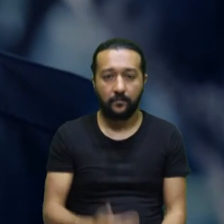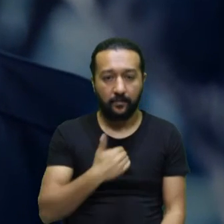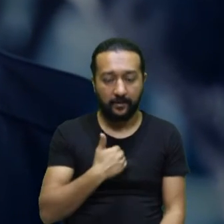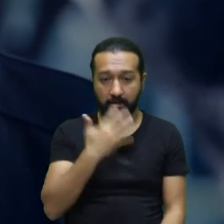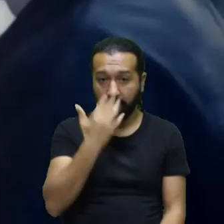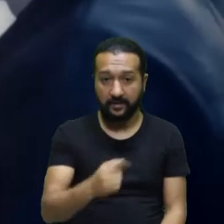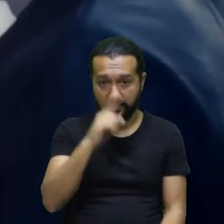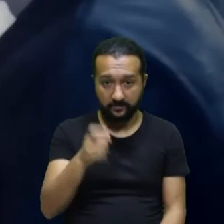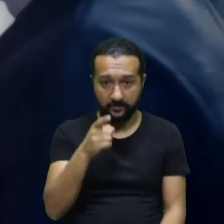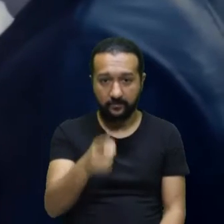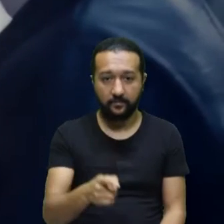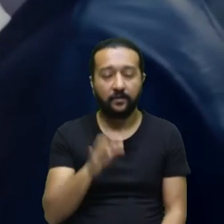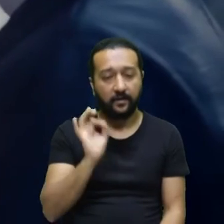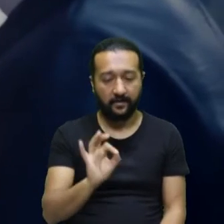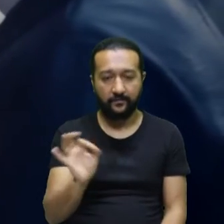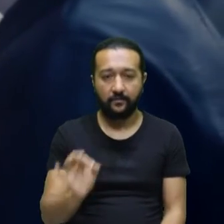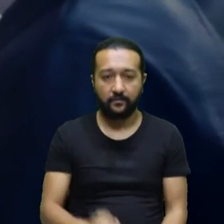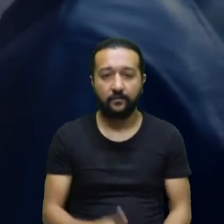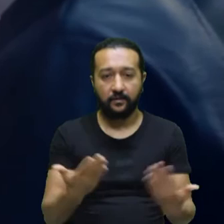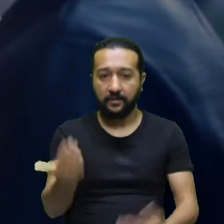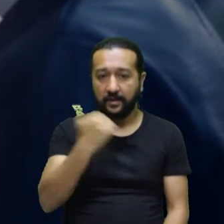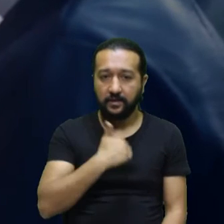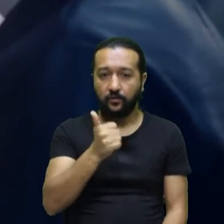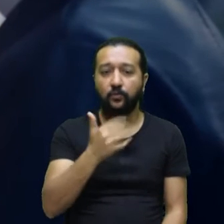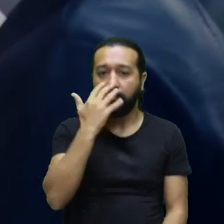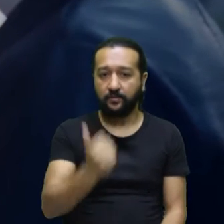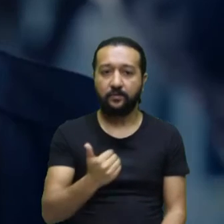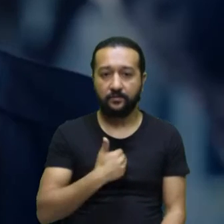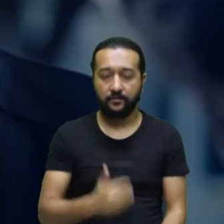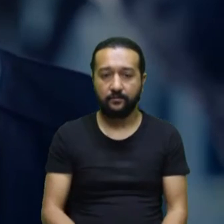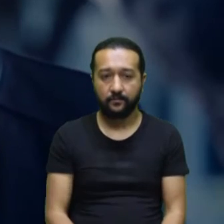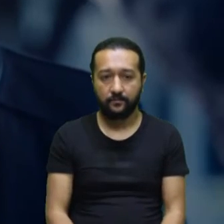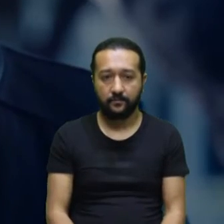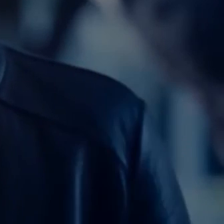Beni bekleyecek misin? Evet. Geleceğin güne kadar bekleyeceğim.